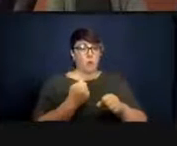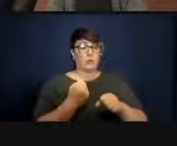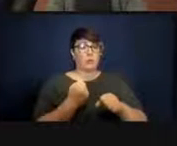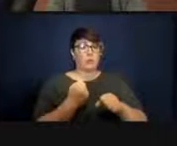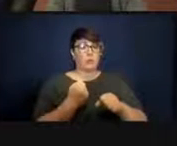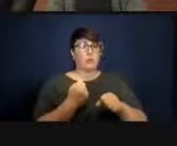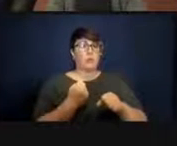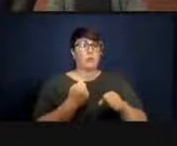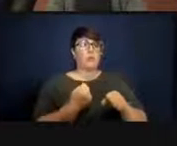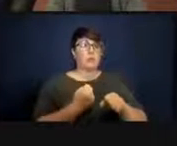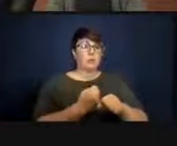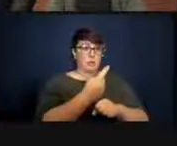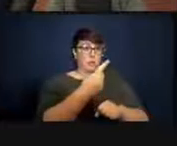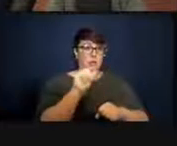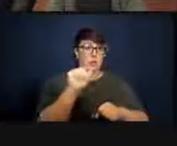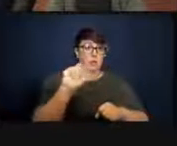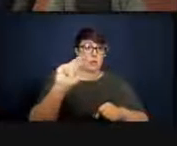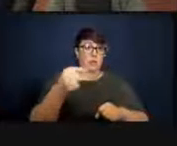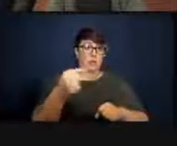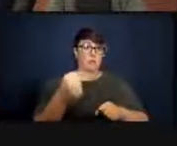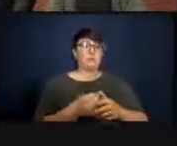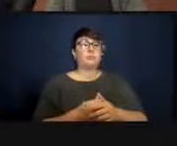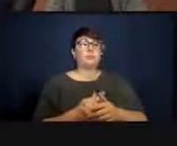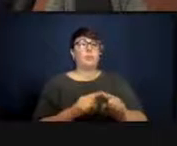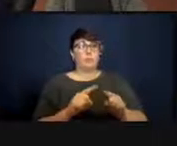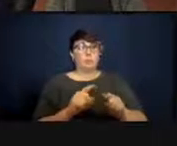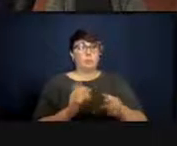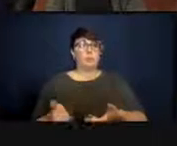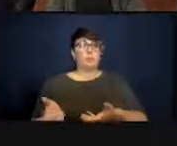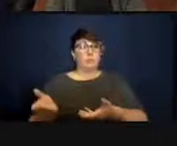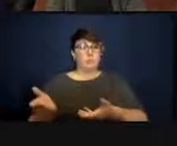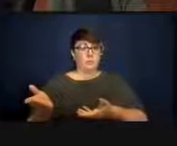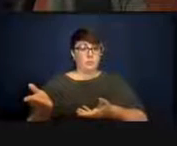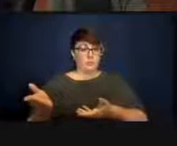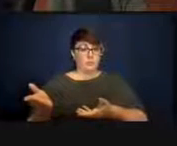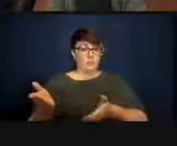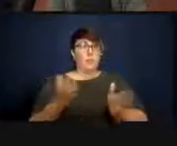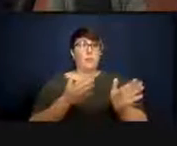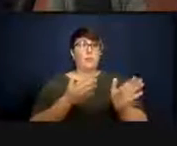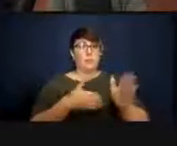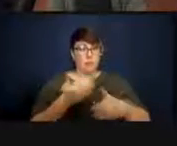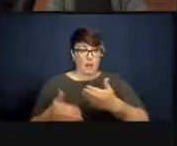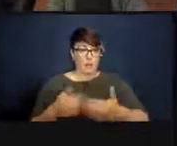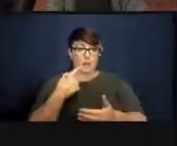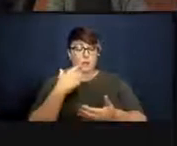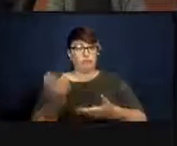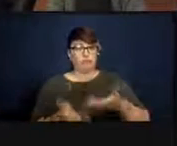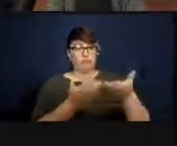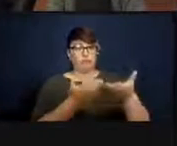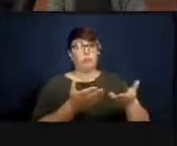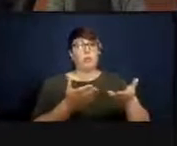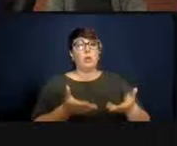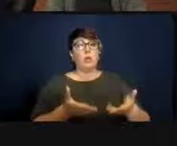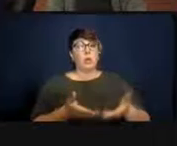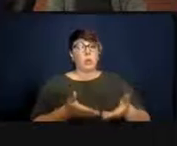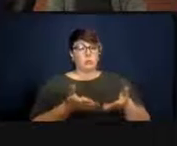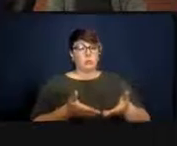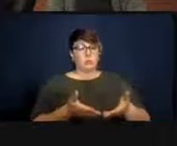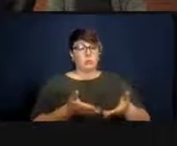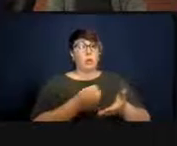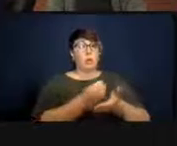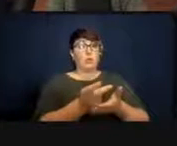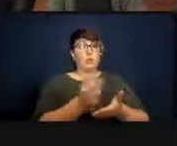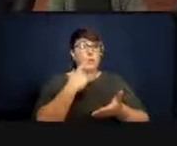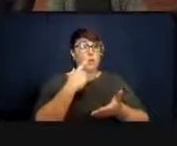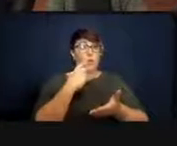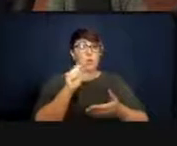وهناك حاجة طبعا للاستعداد للعام القادم ونحن نأمل أن يتم المصادقة على